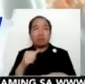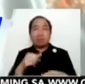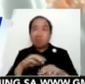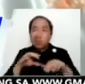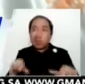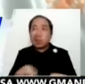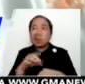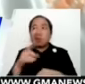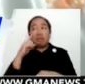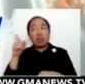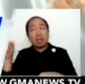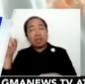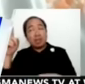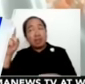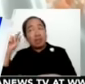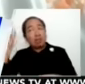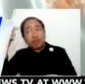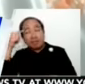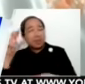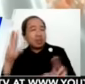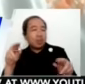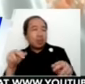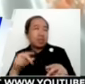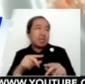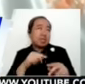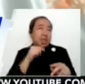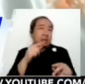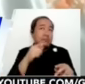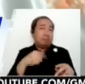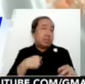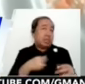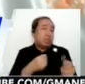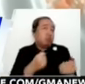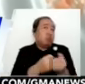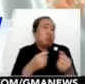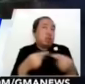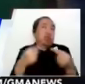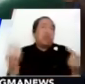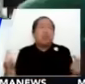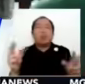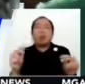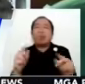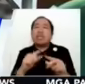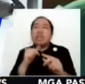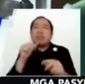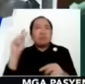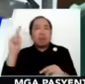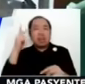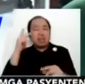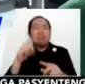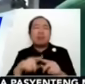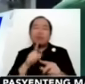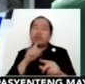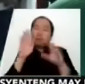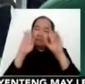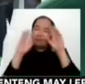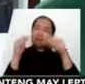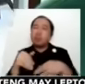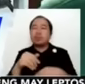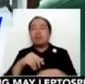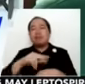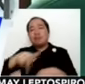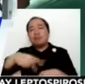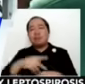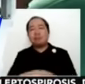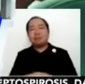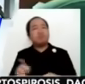administrasyon, hindi ako gumagalaw para sa oposisyon, hindi politika, kundi para sa bayan. Ikinagulat naman daw ni VP Sara ang survey ng